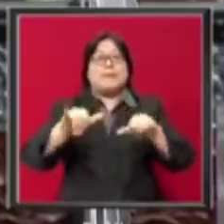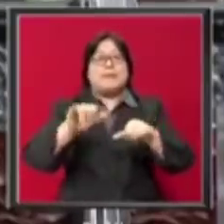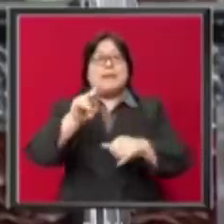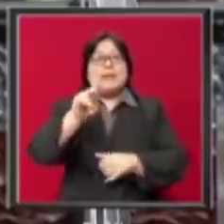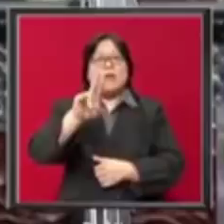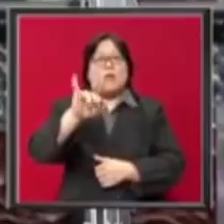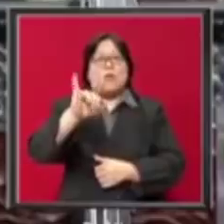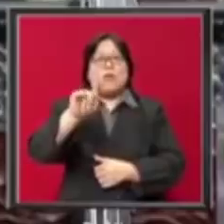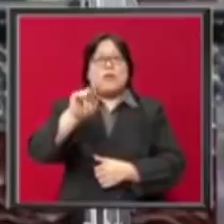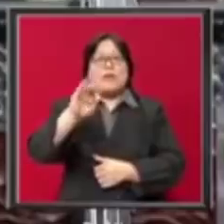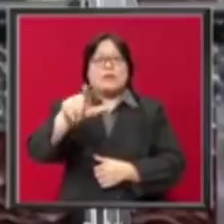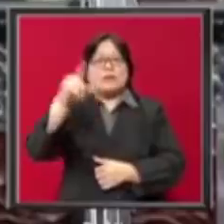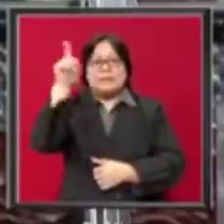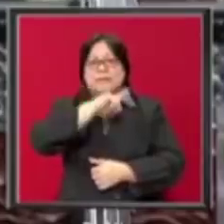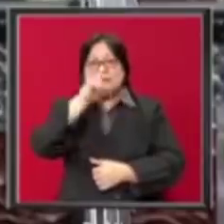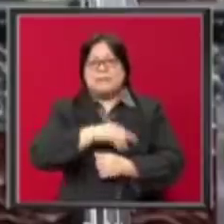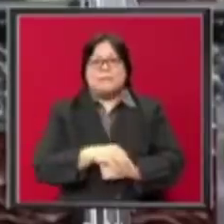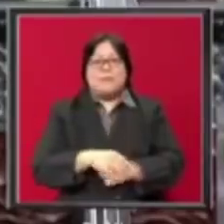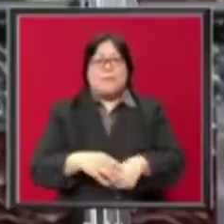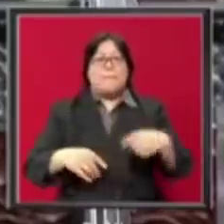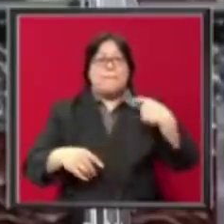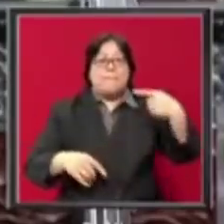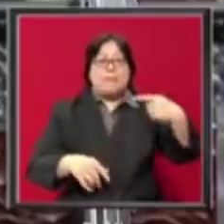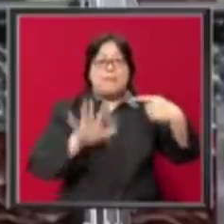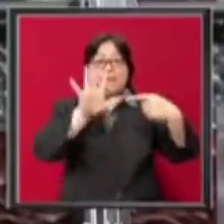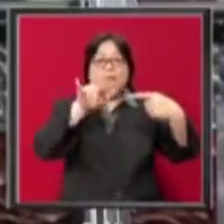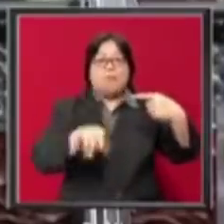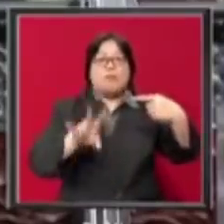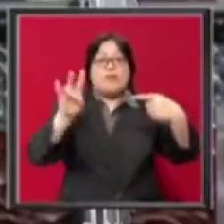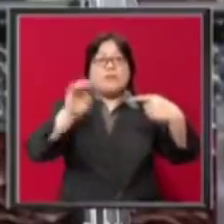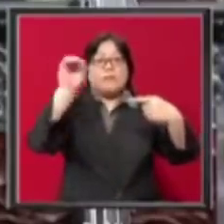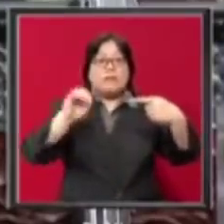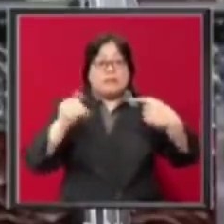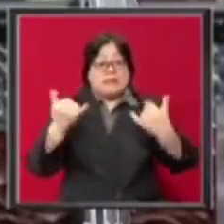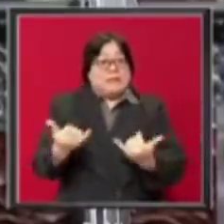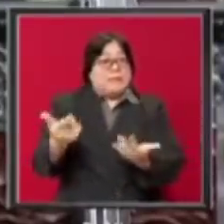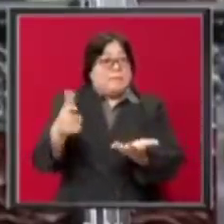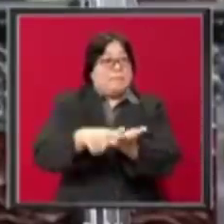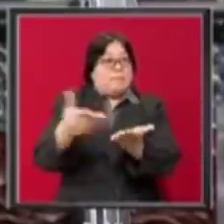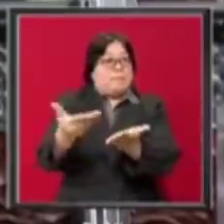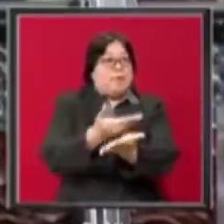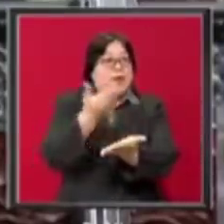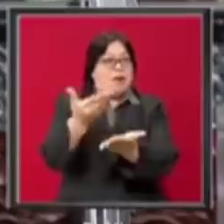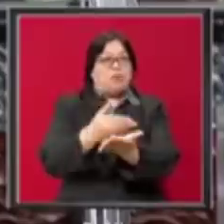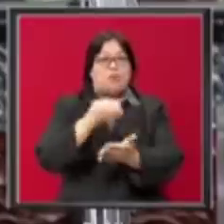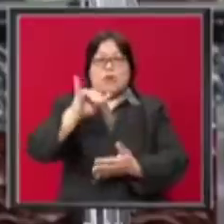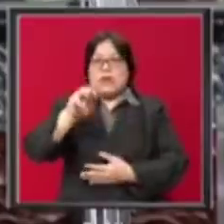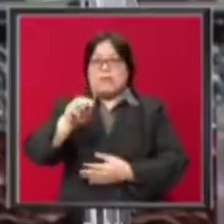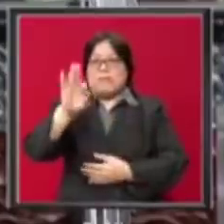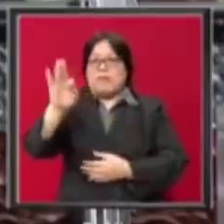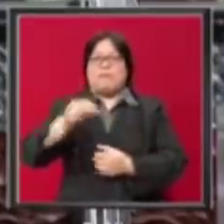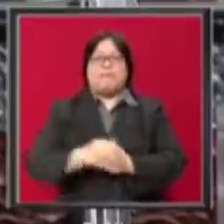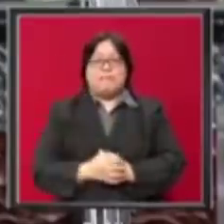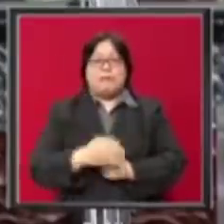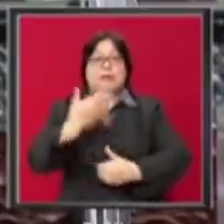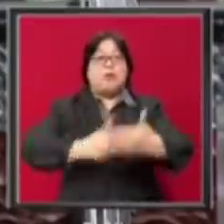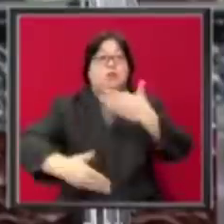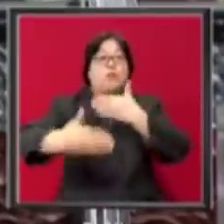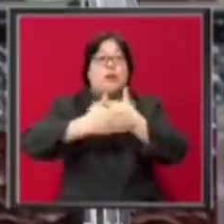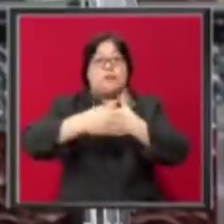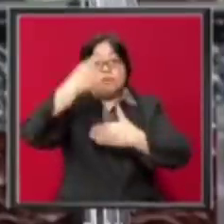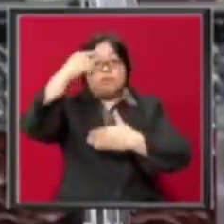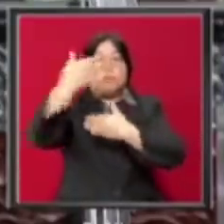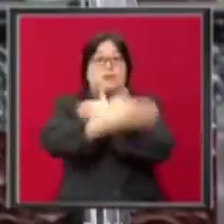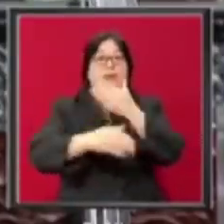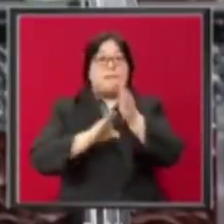kritikal, iaitu -5.7. Ini yang terbaru sekali. Laporan IMF, recovery